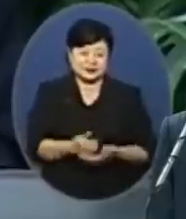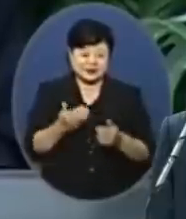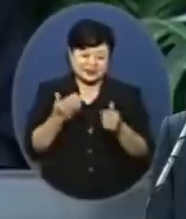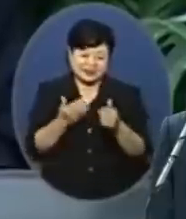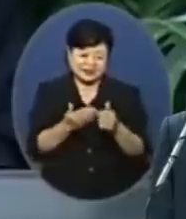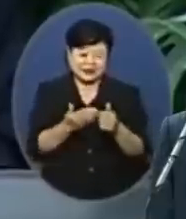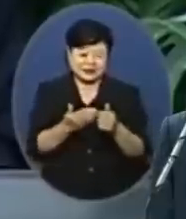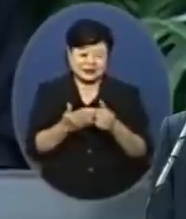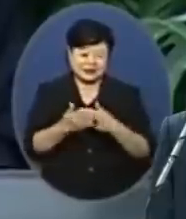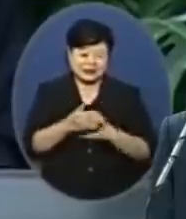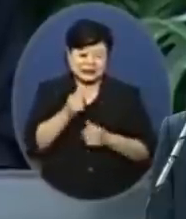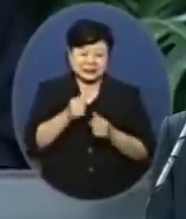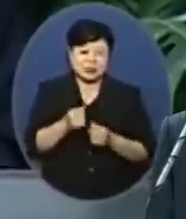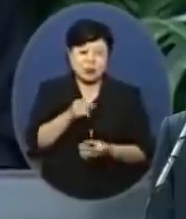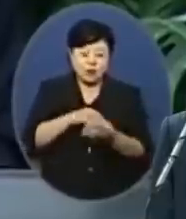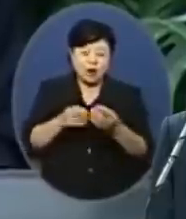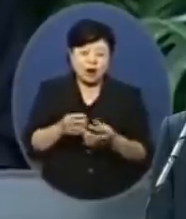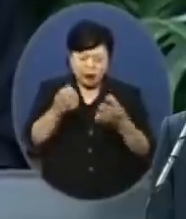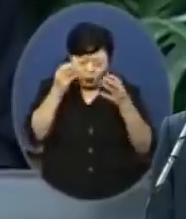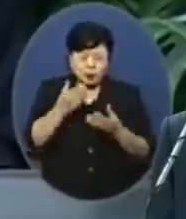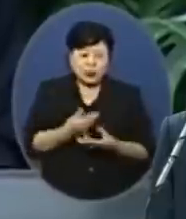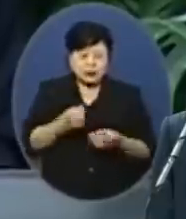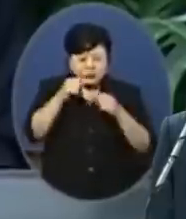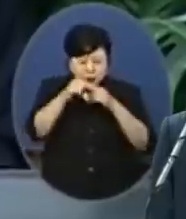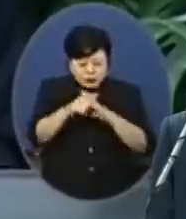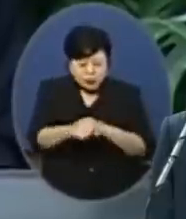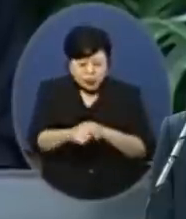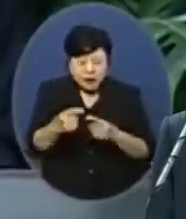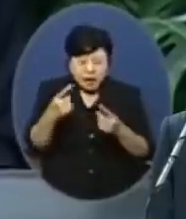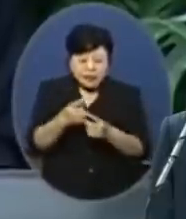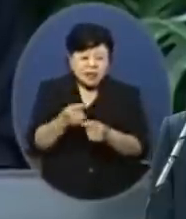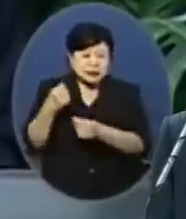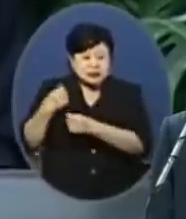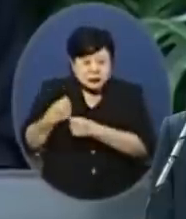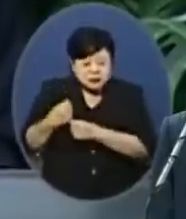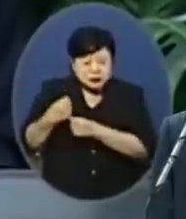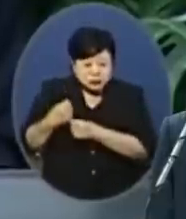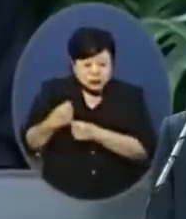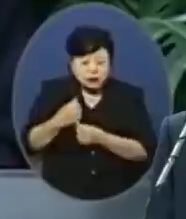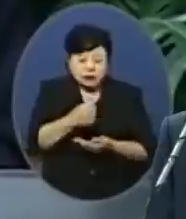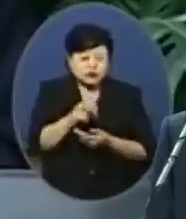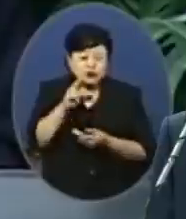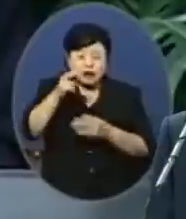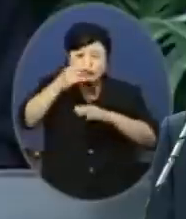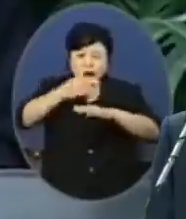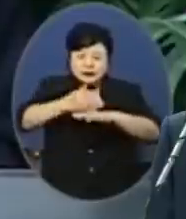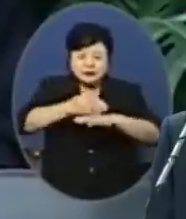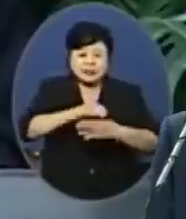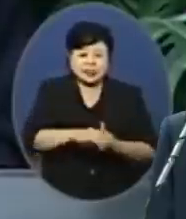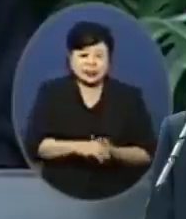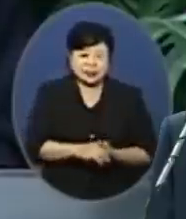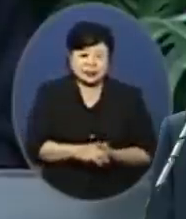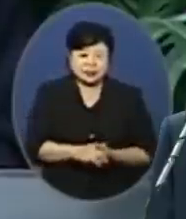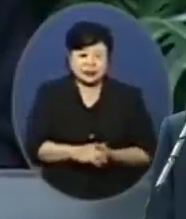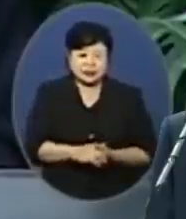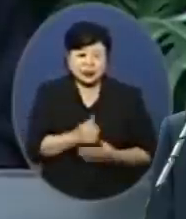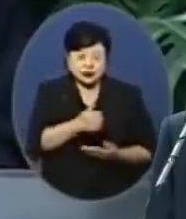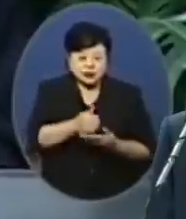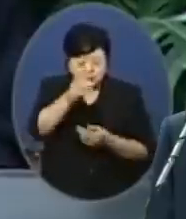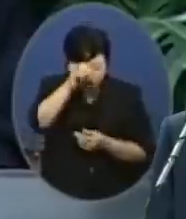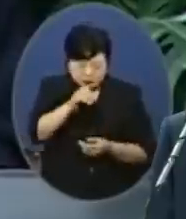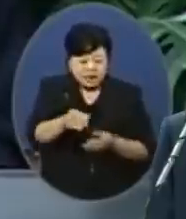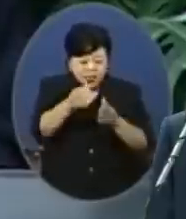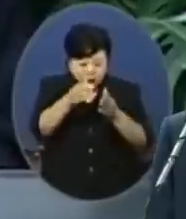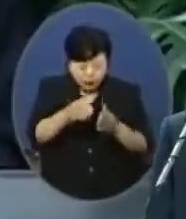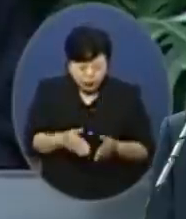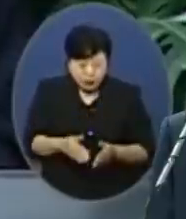나의 시험과 환난과 고통 좌절 절망을 대신 다 짊어졌으니 주여 감사합니다. 그럼 그 주님의 십자가를